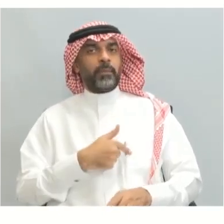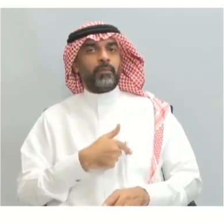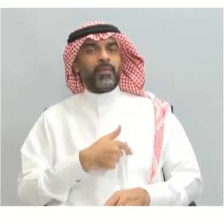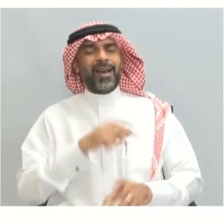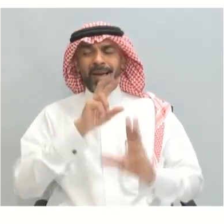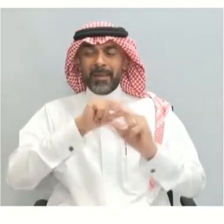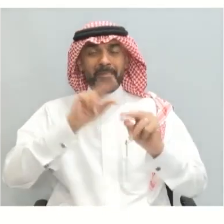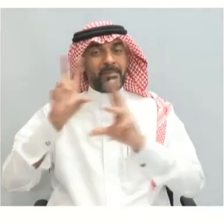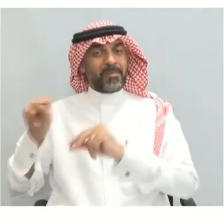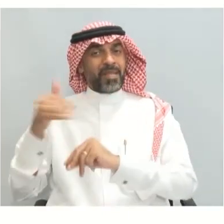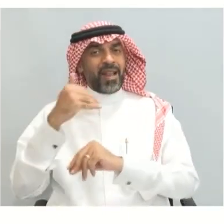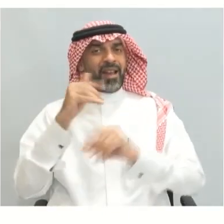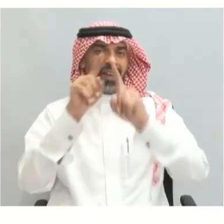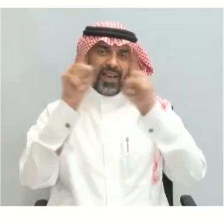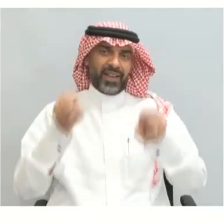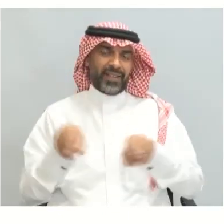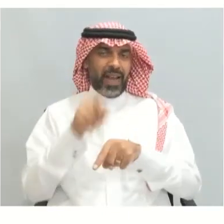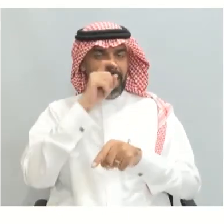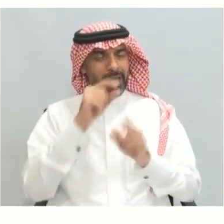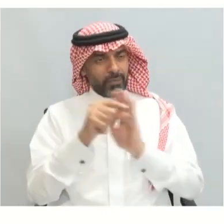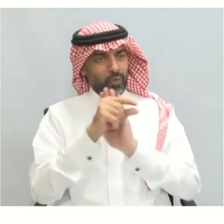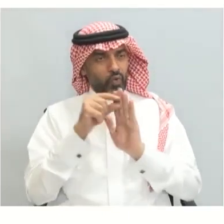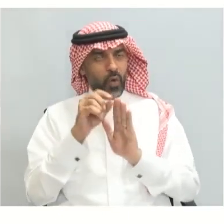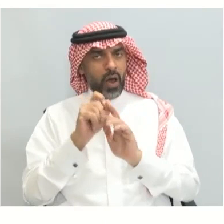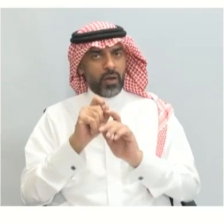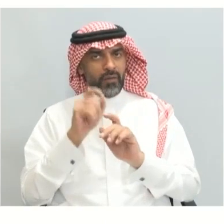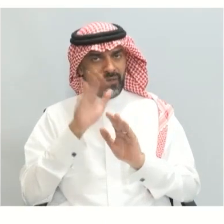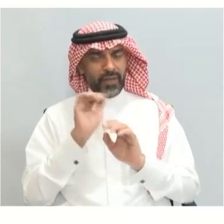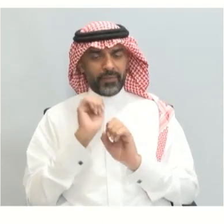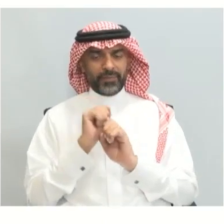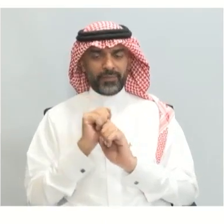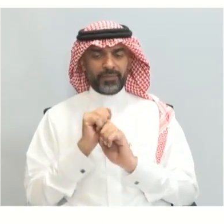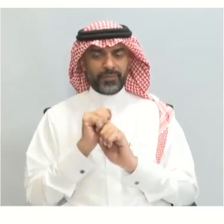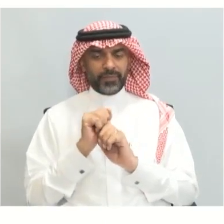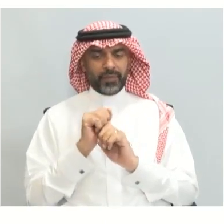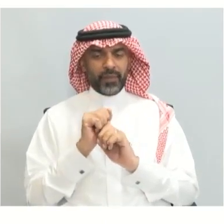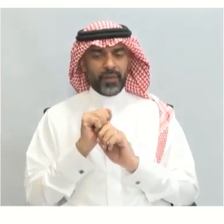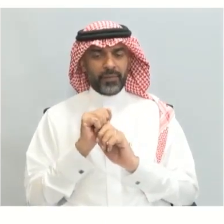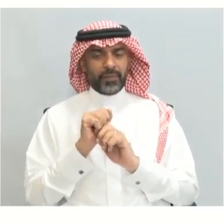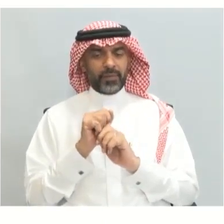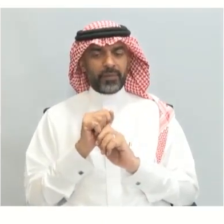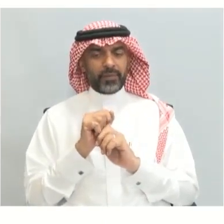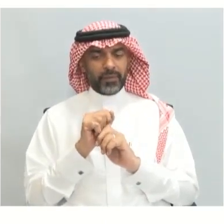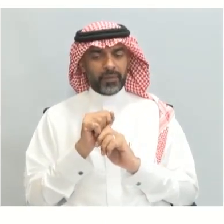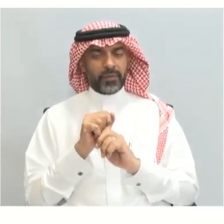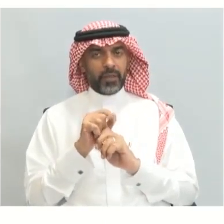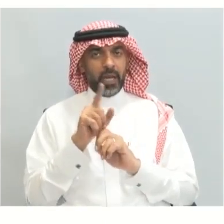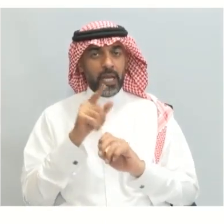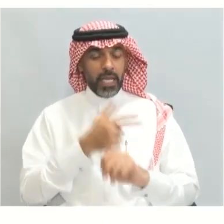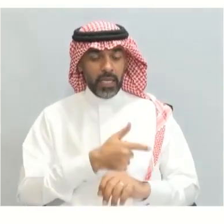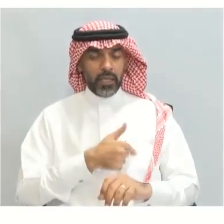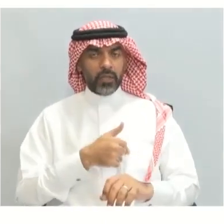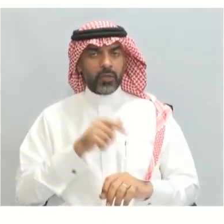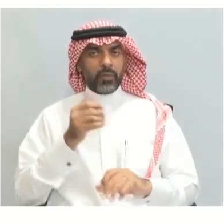نستفيد من الخريطه وكثير ما يختار اسم الخريطه ابنائي وبناتي الطلاب قبل رسمها